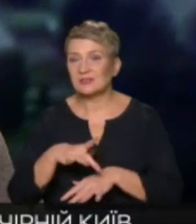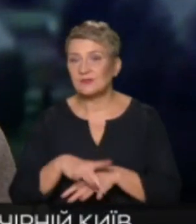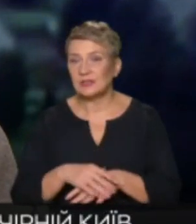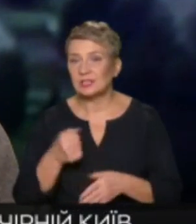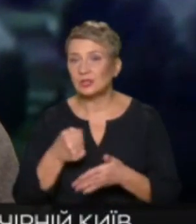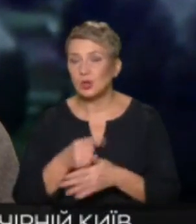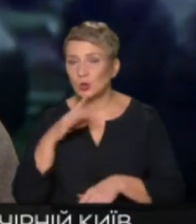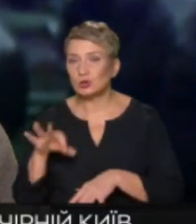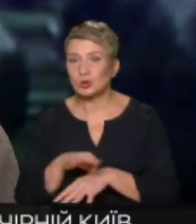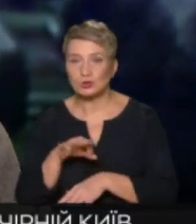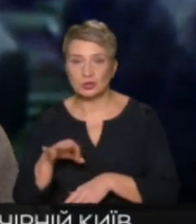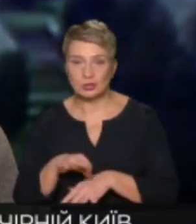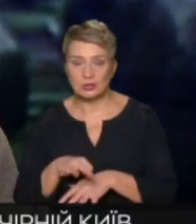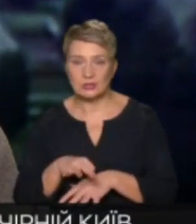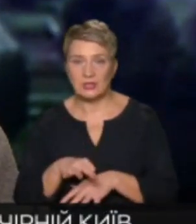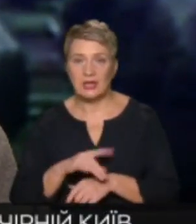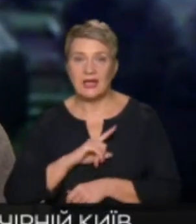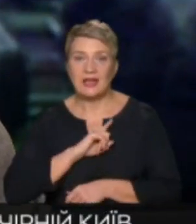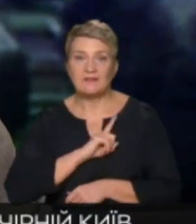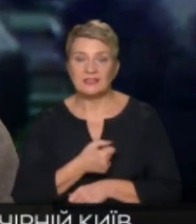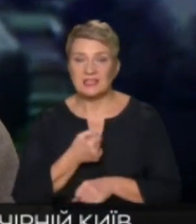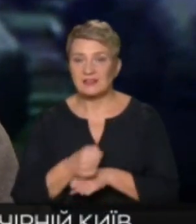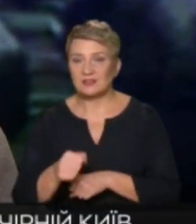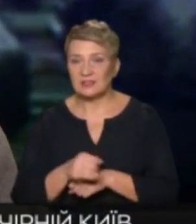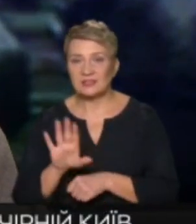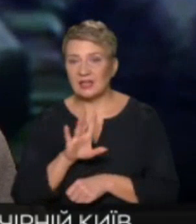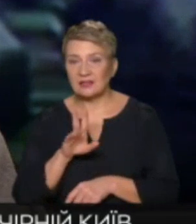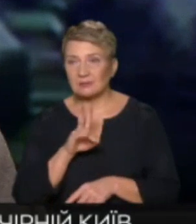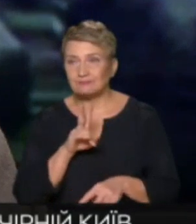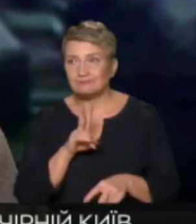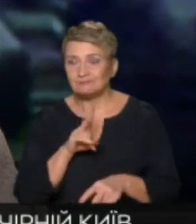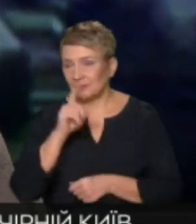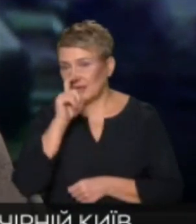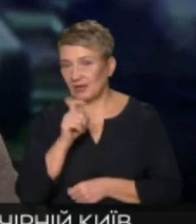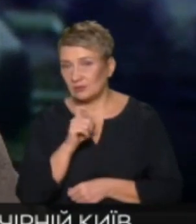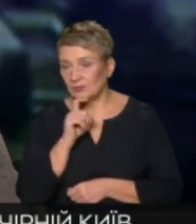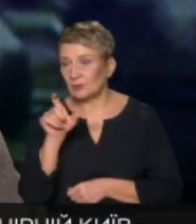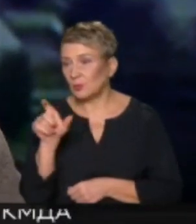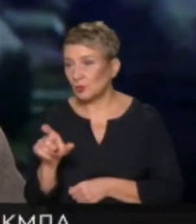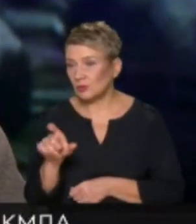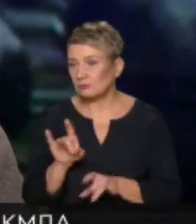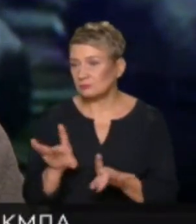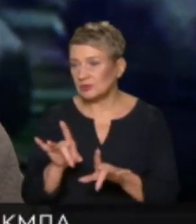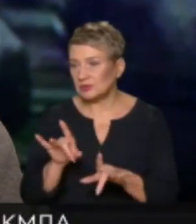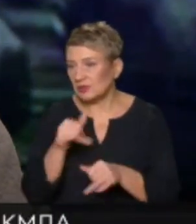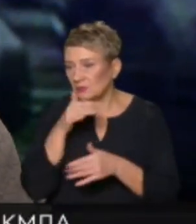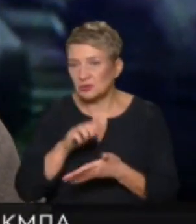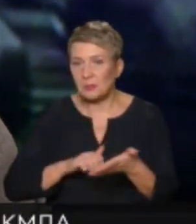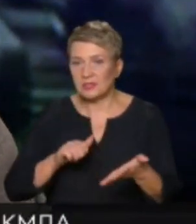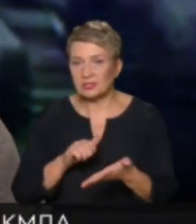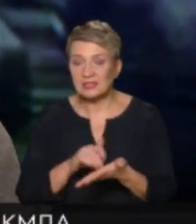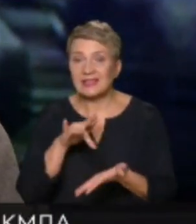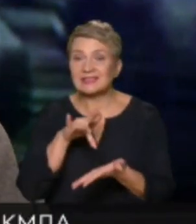дружин, такого фізичного насильства, неконтрольованого, потім людина пояснити не може. Тому центр у